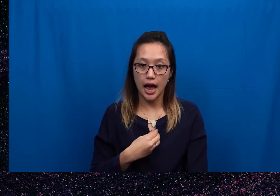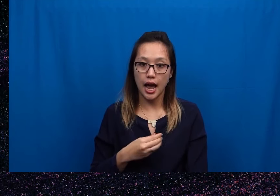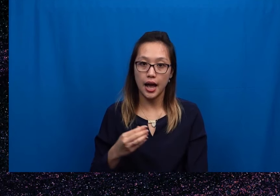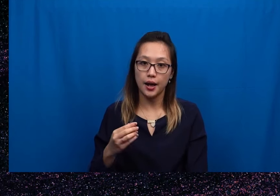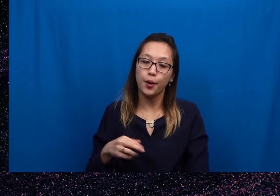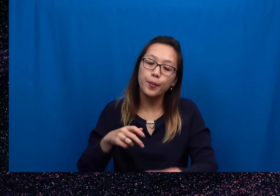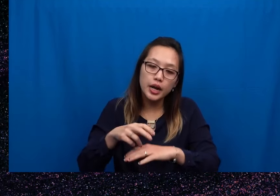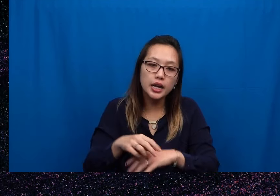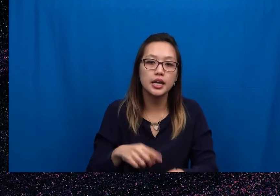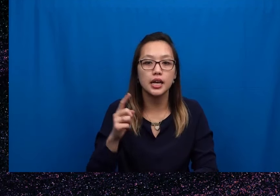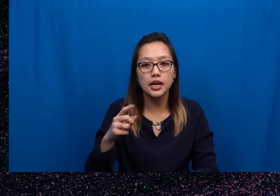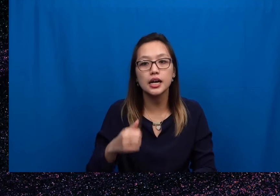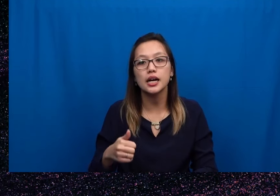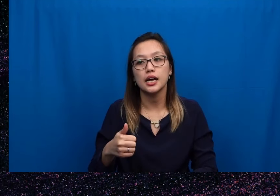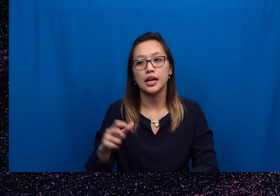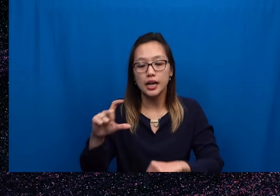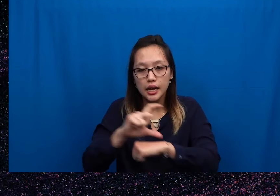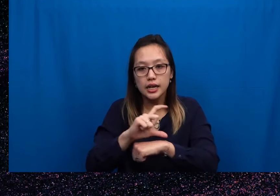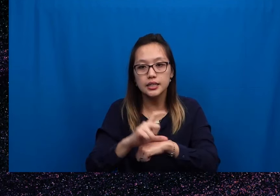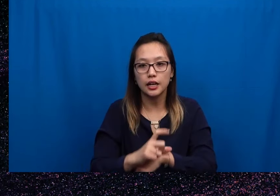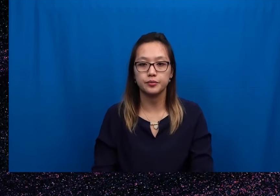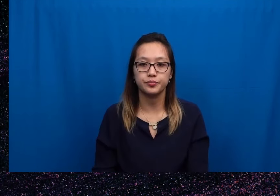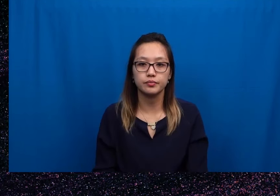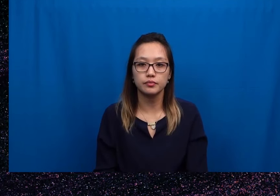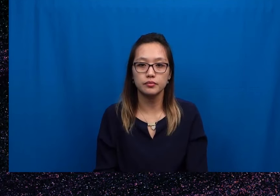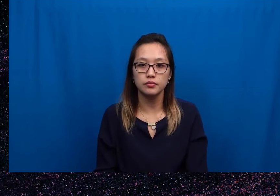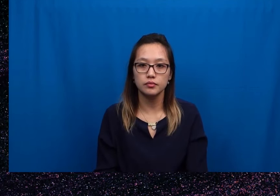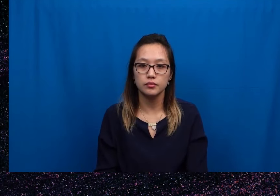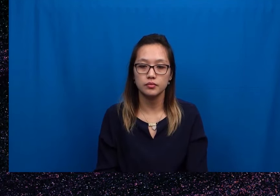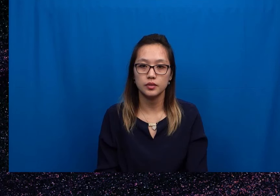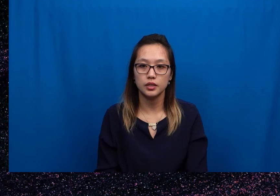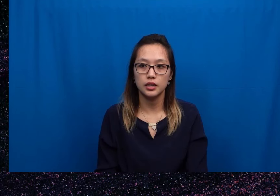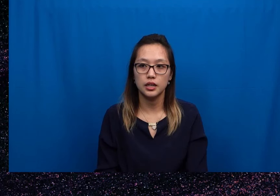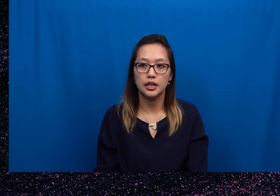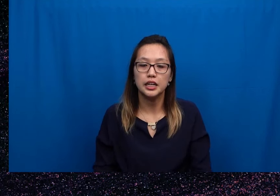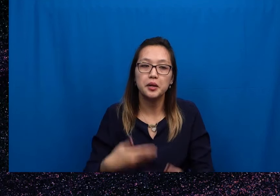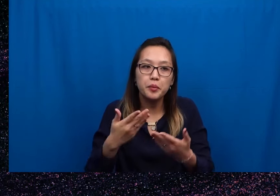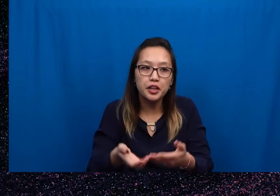Dan saya merasa tergerak ketika ada tawaran untuk dibaptis.